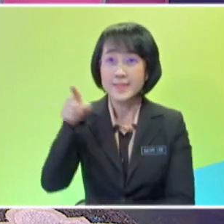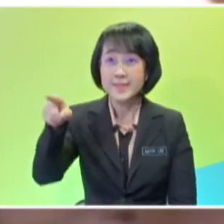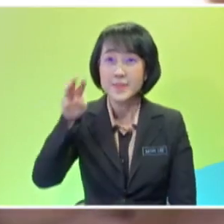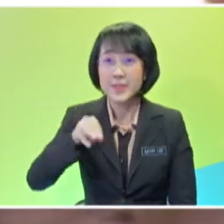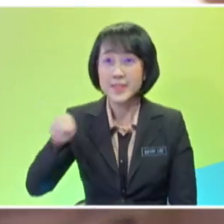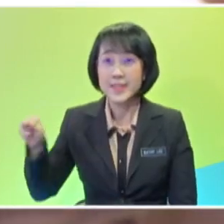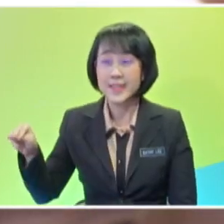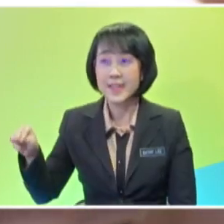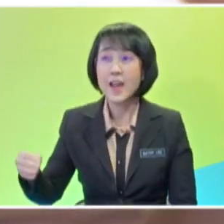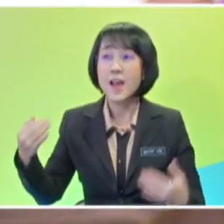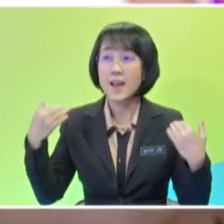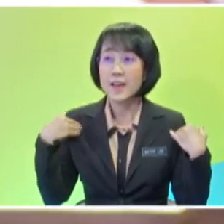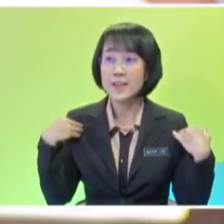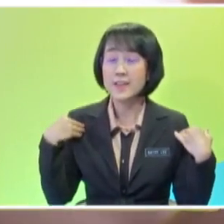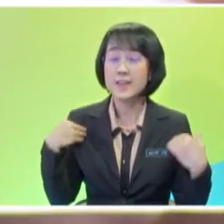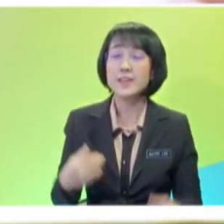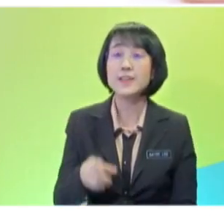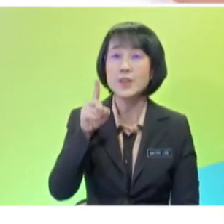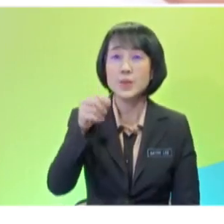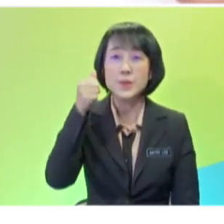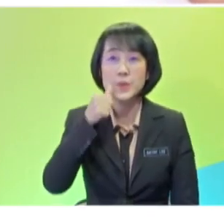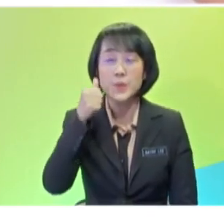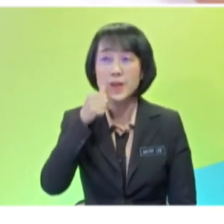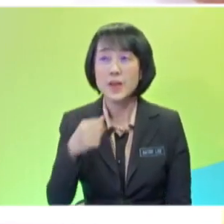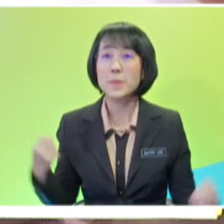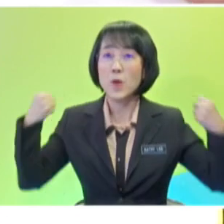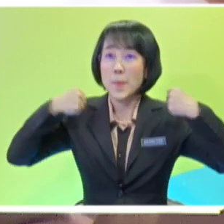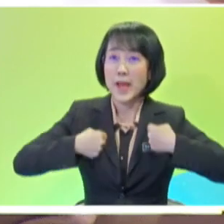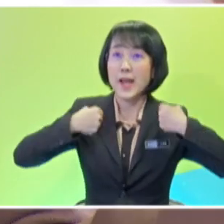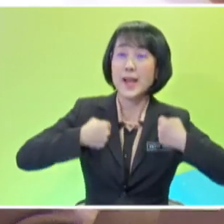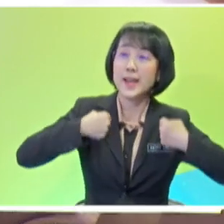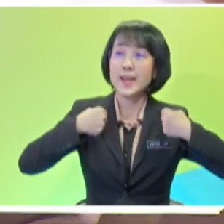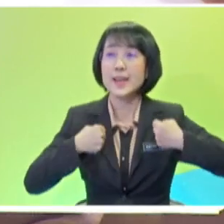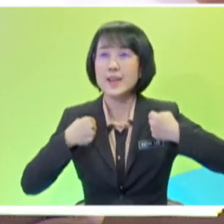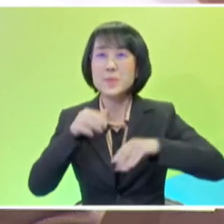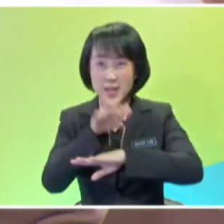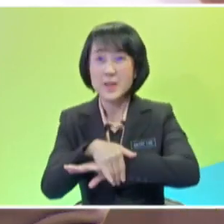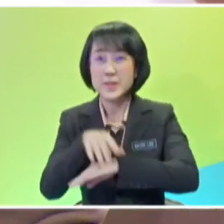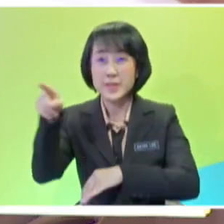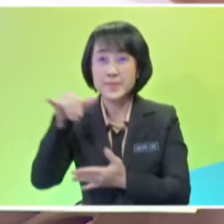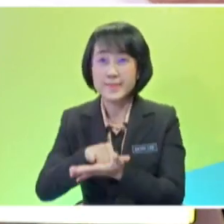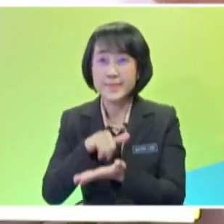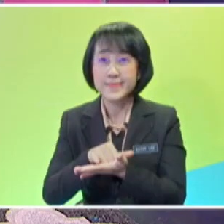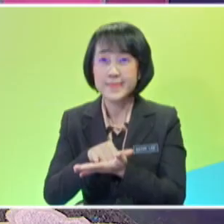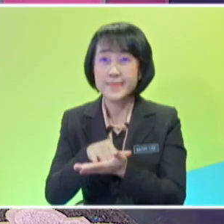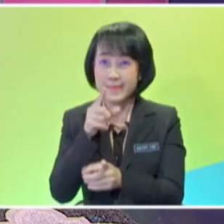ada seorang murid perempuan bawa bek malam tuh